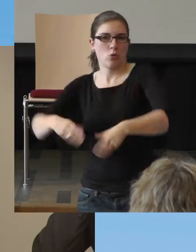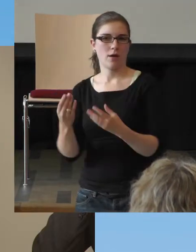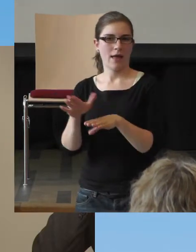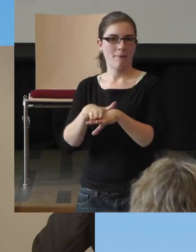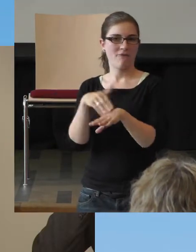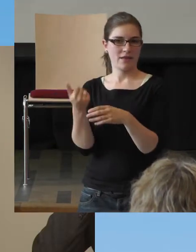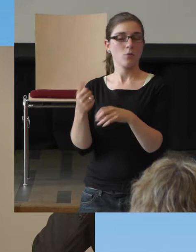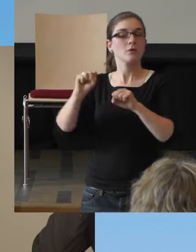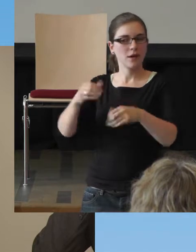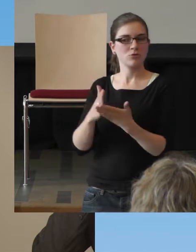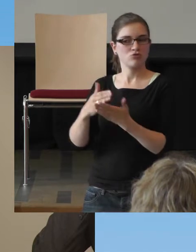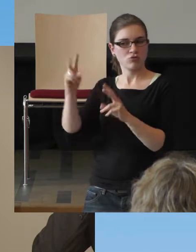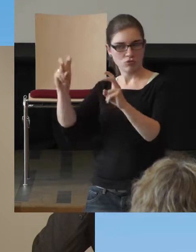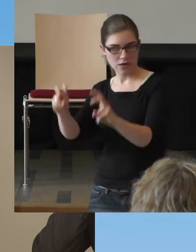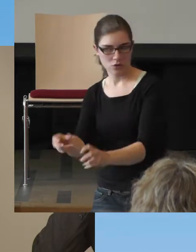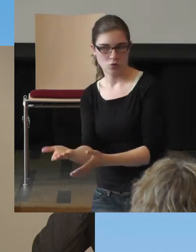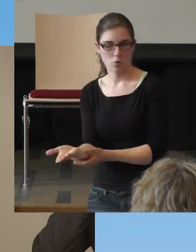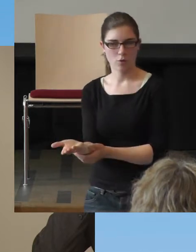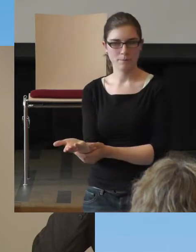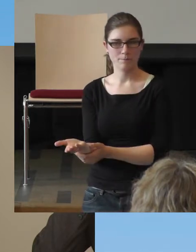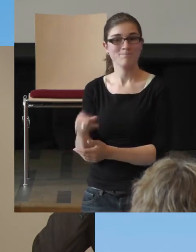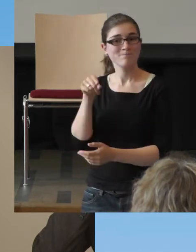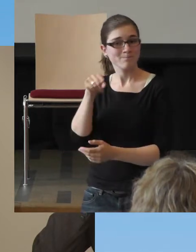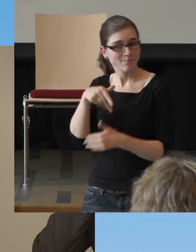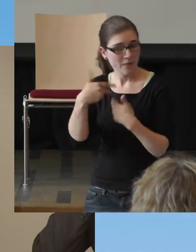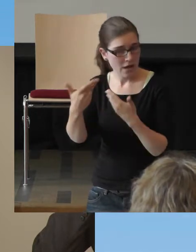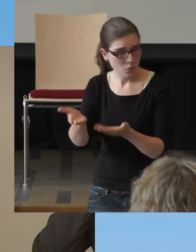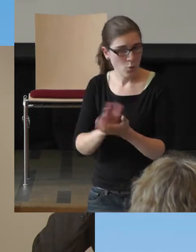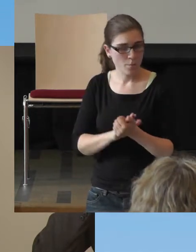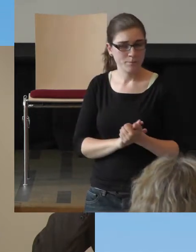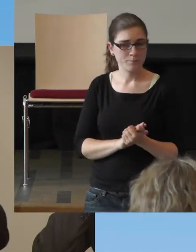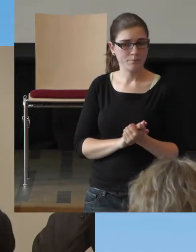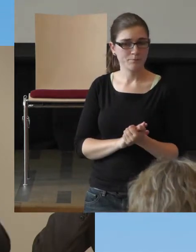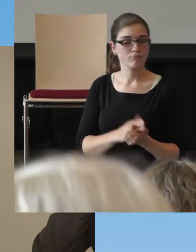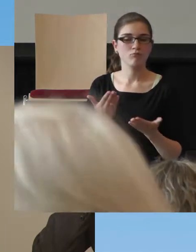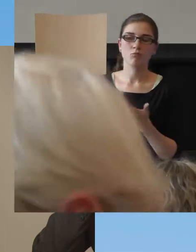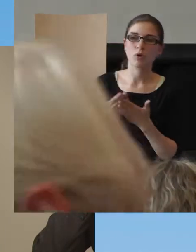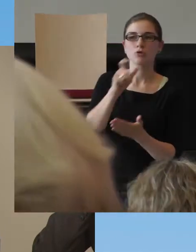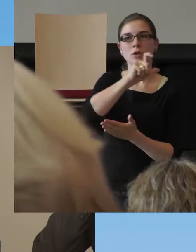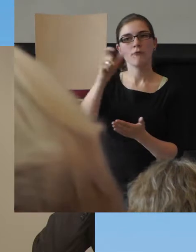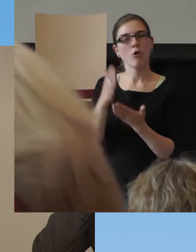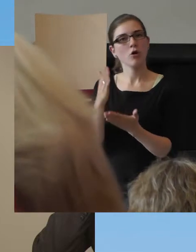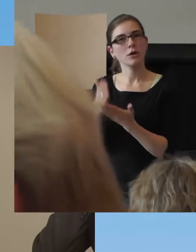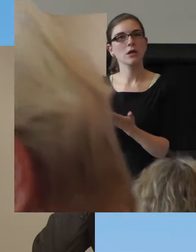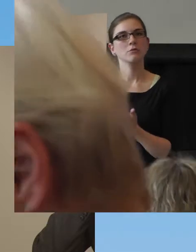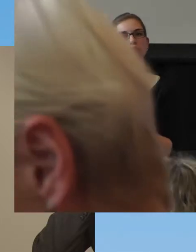untersuchen und da ist es nun so, dass wenn man zum Beispiel am Wochenende zu Hause